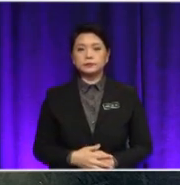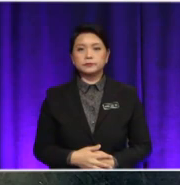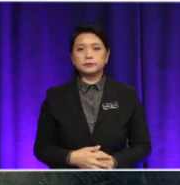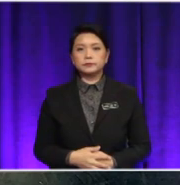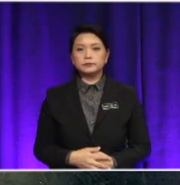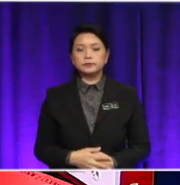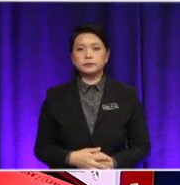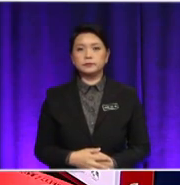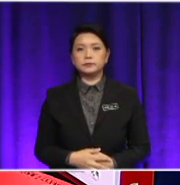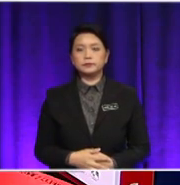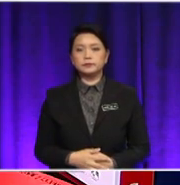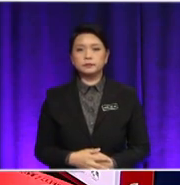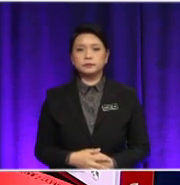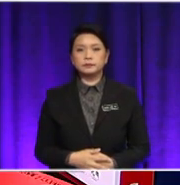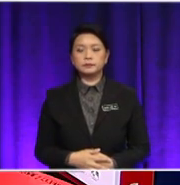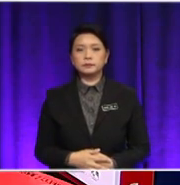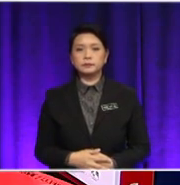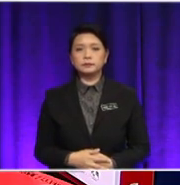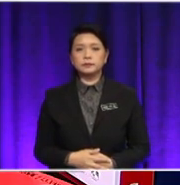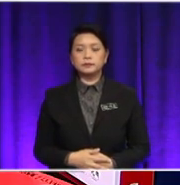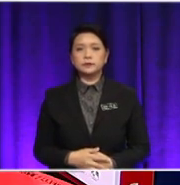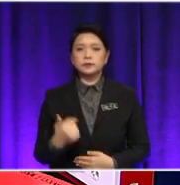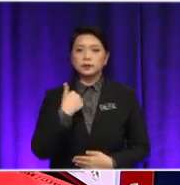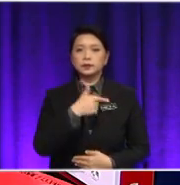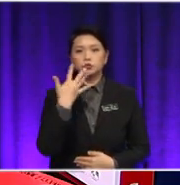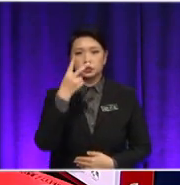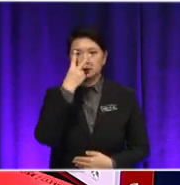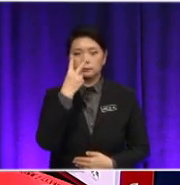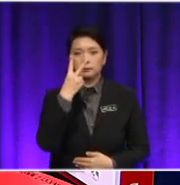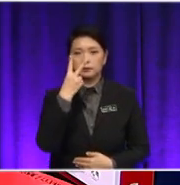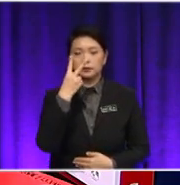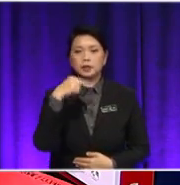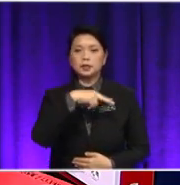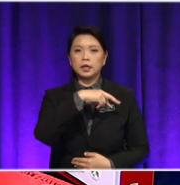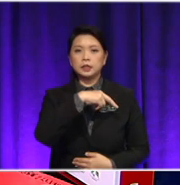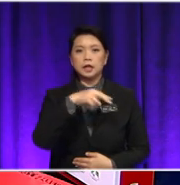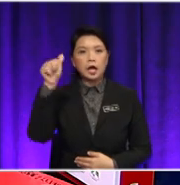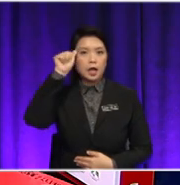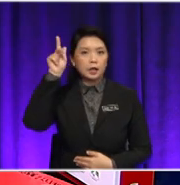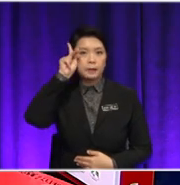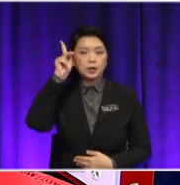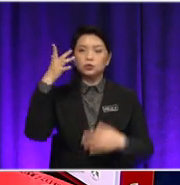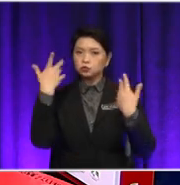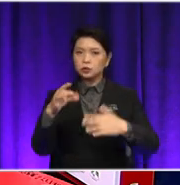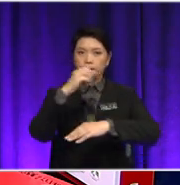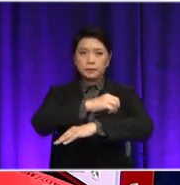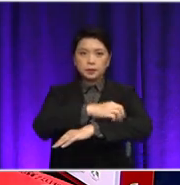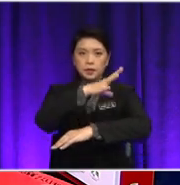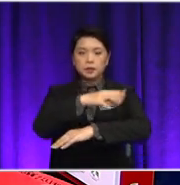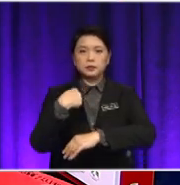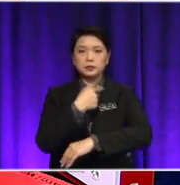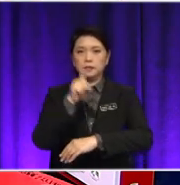semua. Kita dah nampak kaki Akmal ni lebam, bengkak. Hui. Jadi, kita perlu